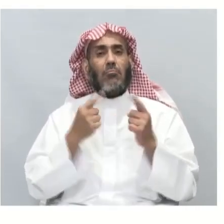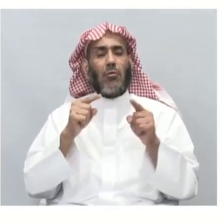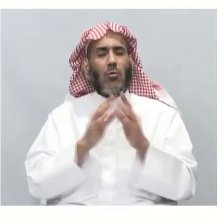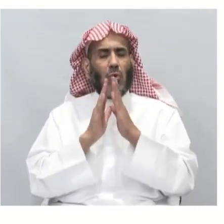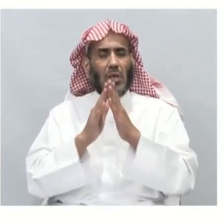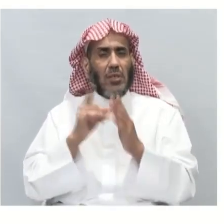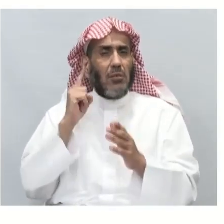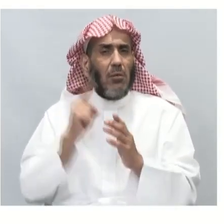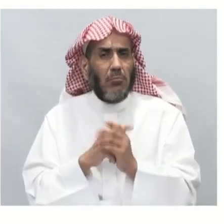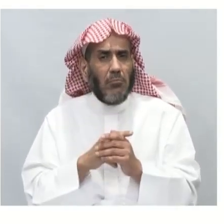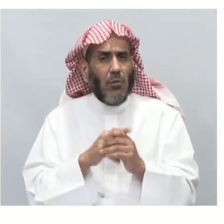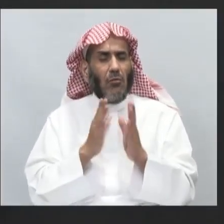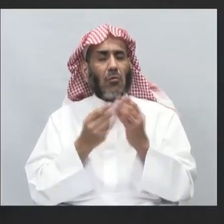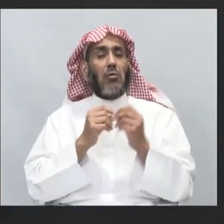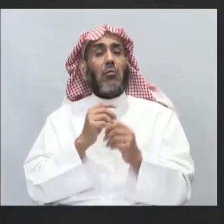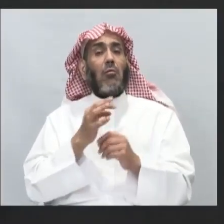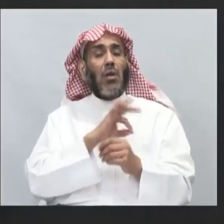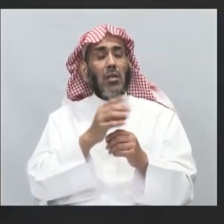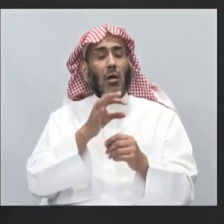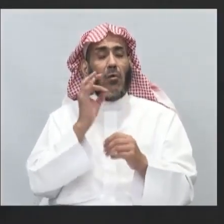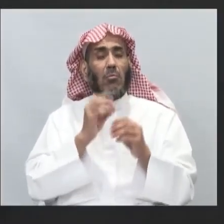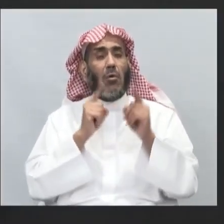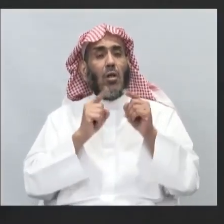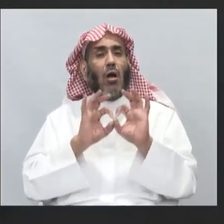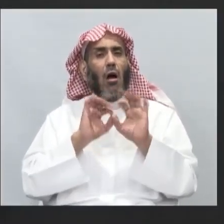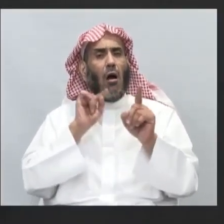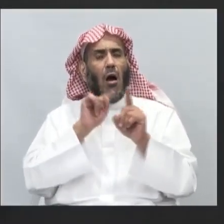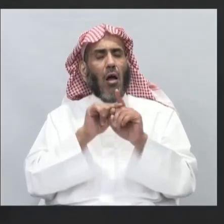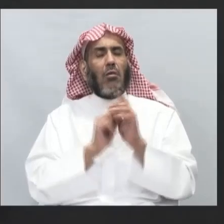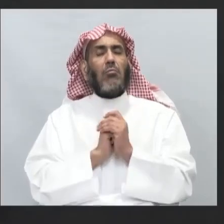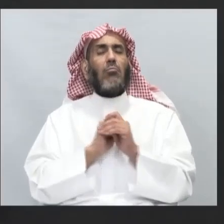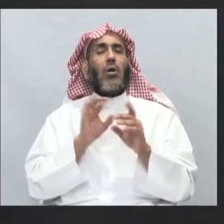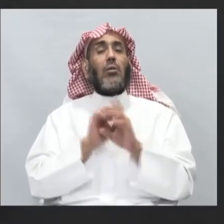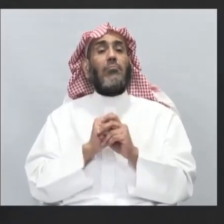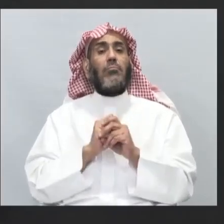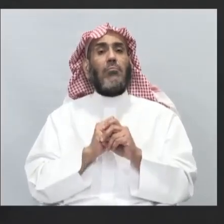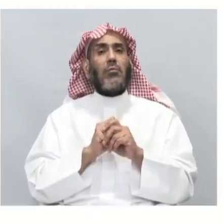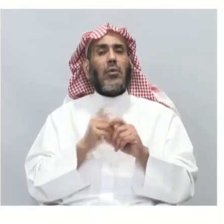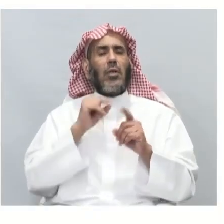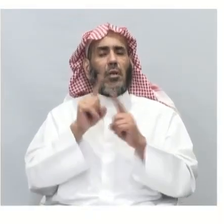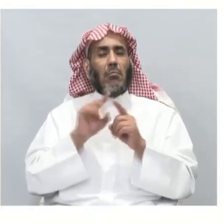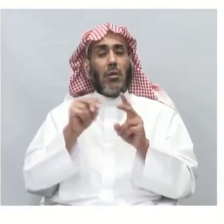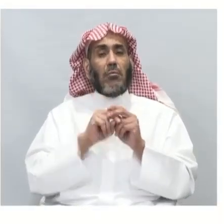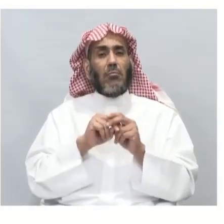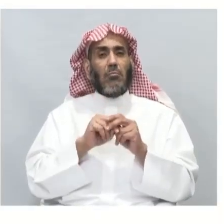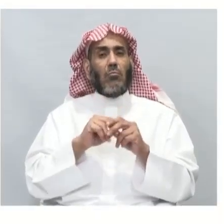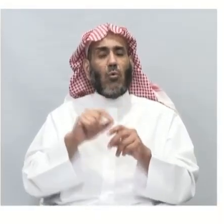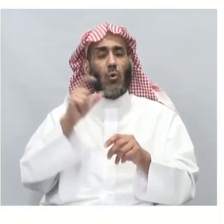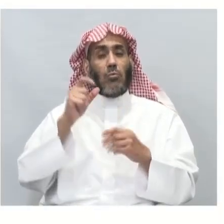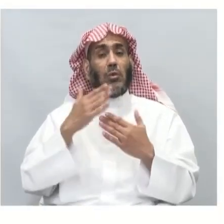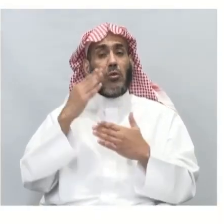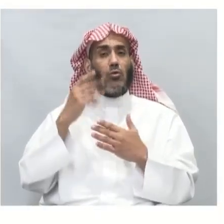نركز استماعنا فقط الا لنحصل على الفائده والفهم هذهه غايه من الغايات يقول ذكر لك مثال خطبه